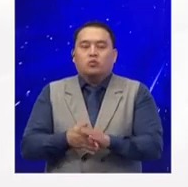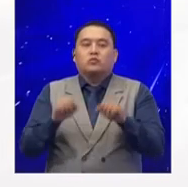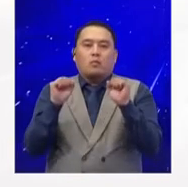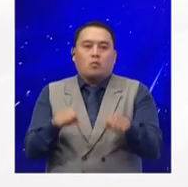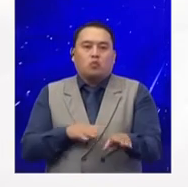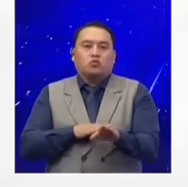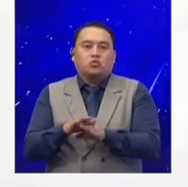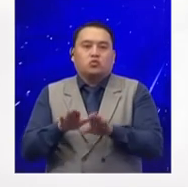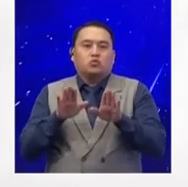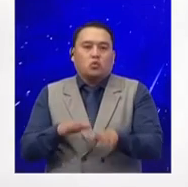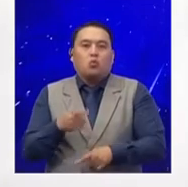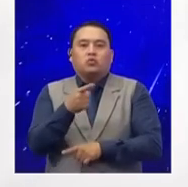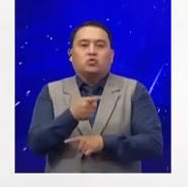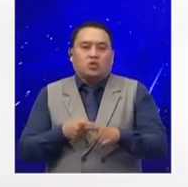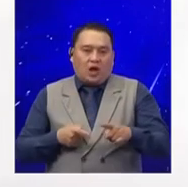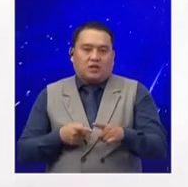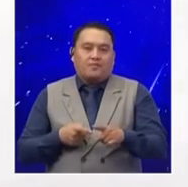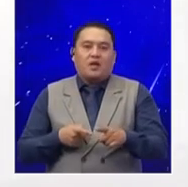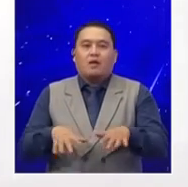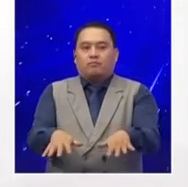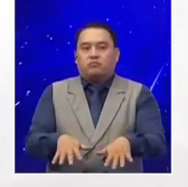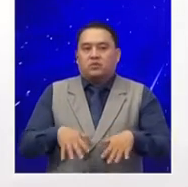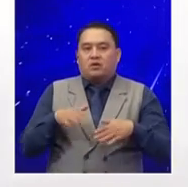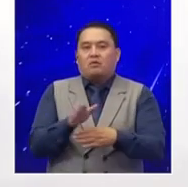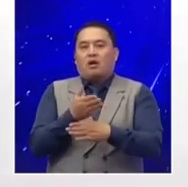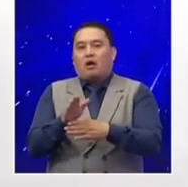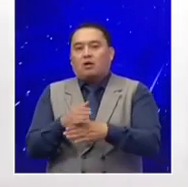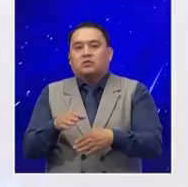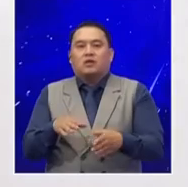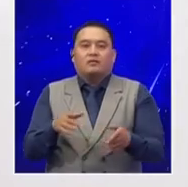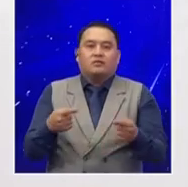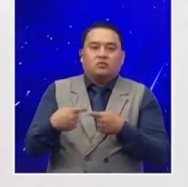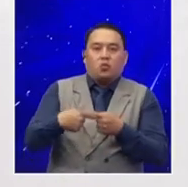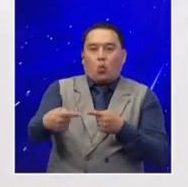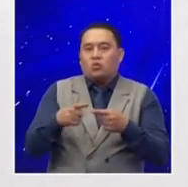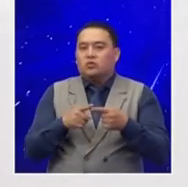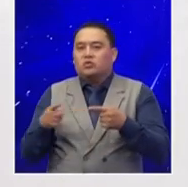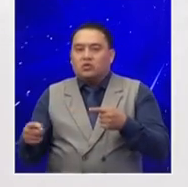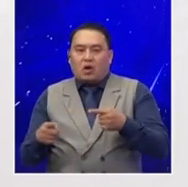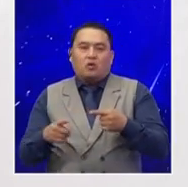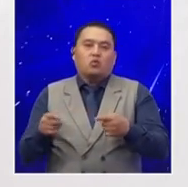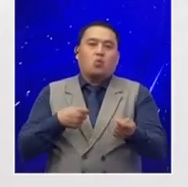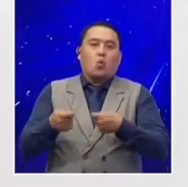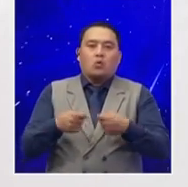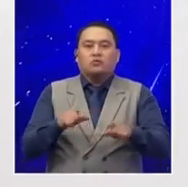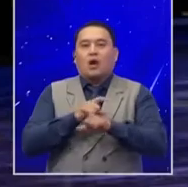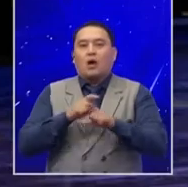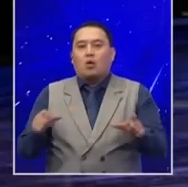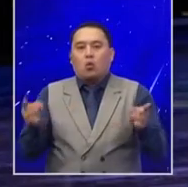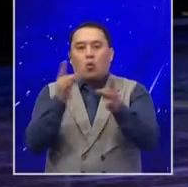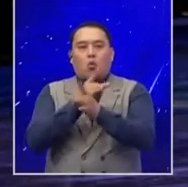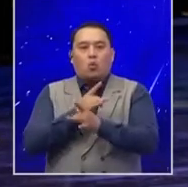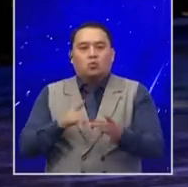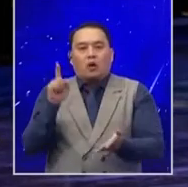смогут заполняться лишь наполовину. Зрители при рассадке должны соблюдать санитарную дистанцию. А руководство объектов